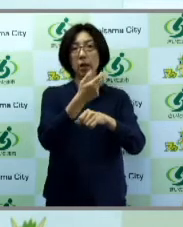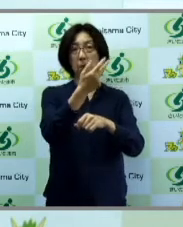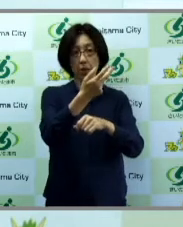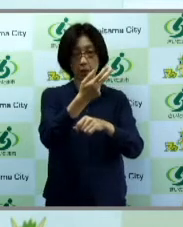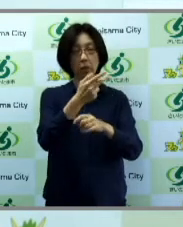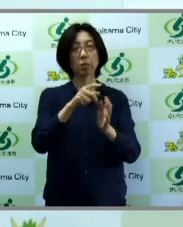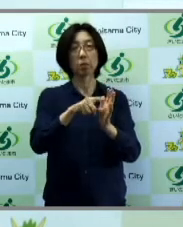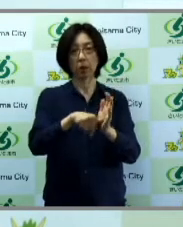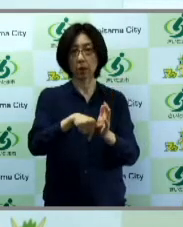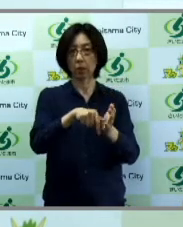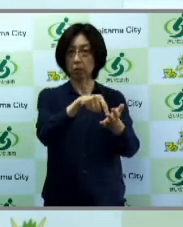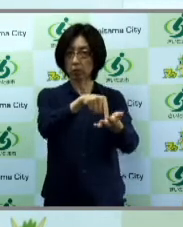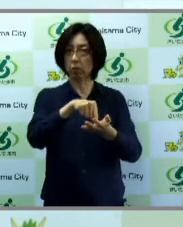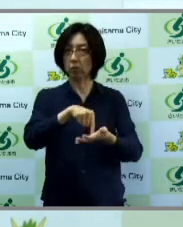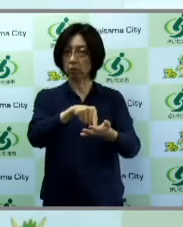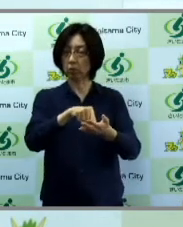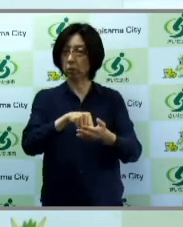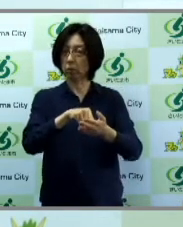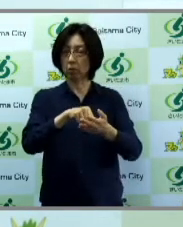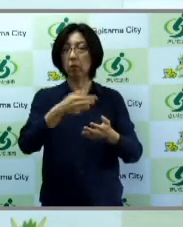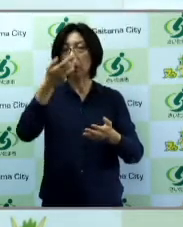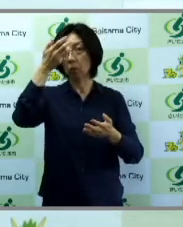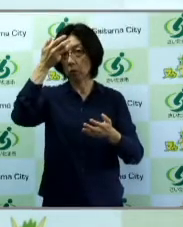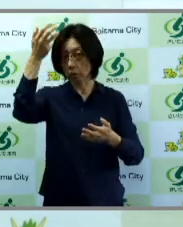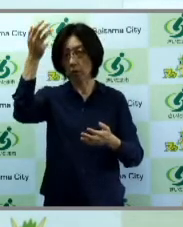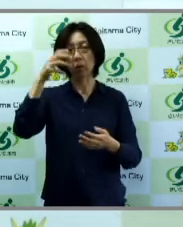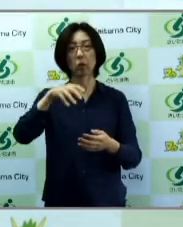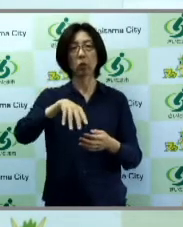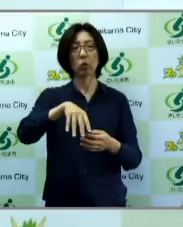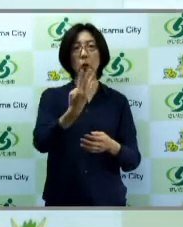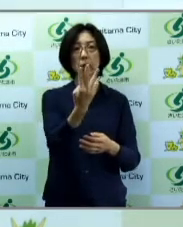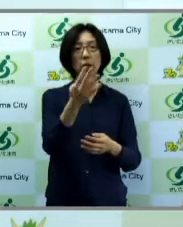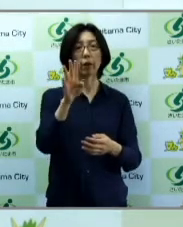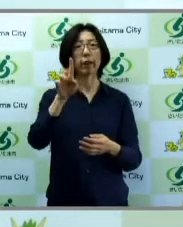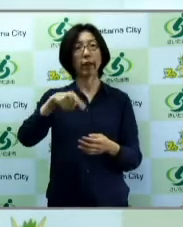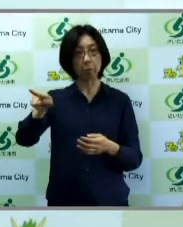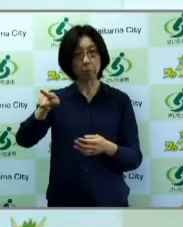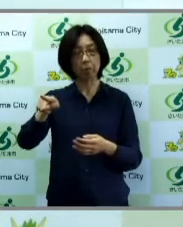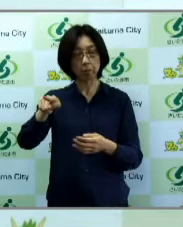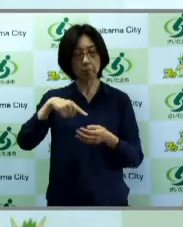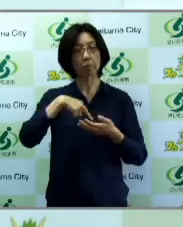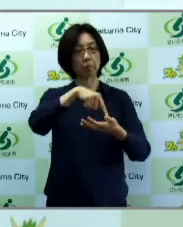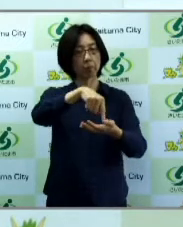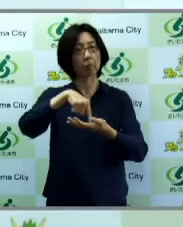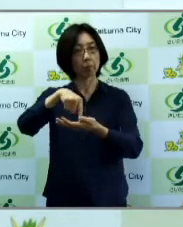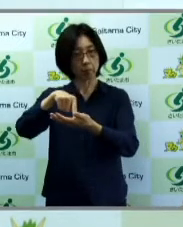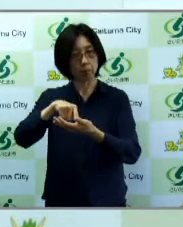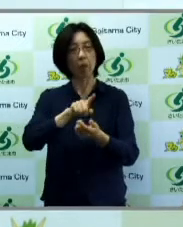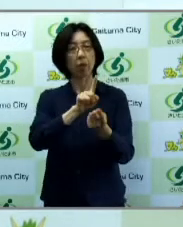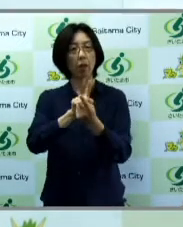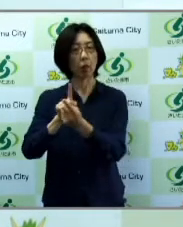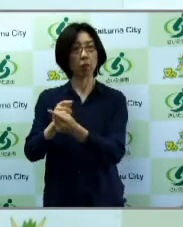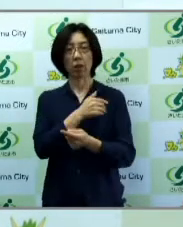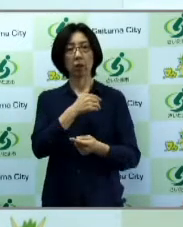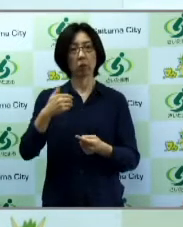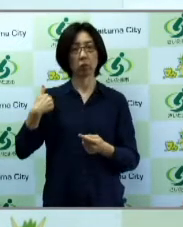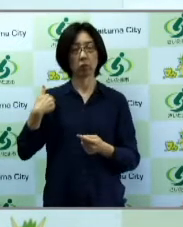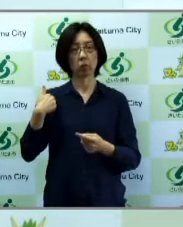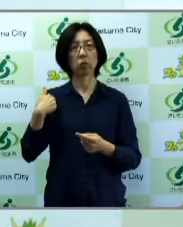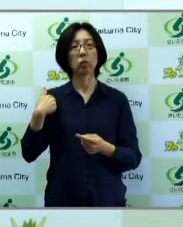ていますけれども、400件ぐらいは対応ができるんではないかと思っていますが、当然その予約状況